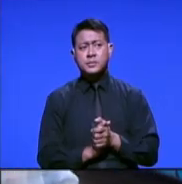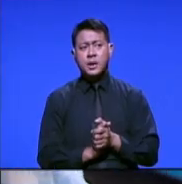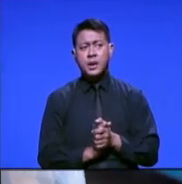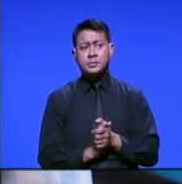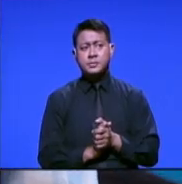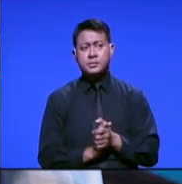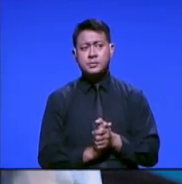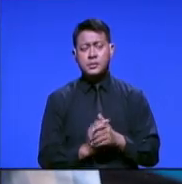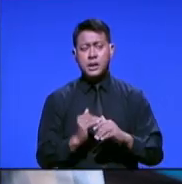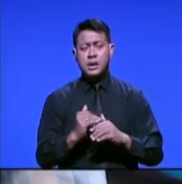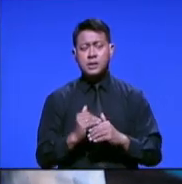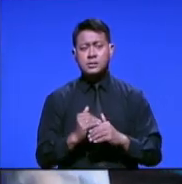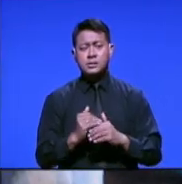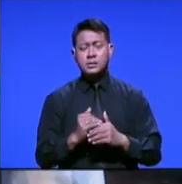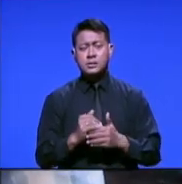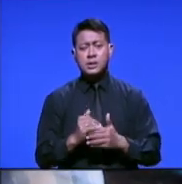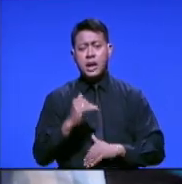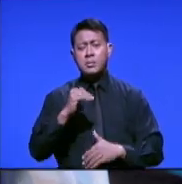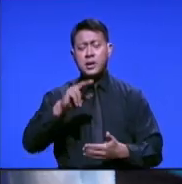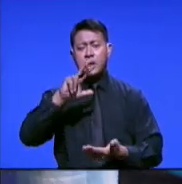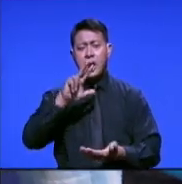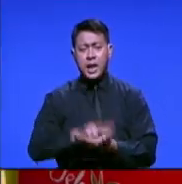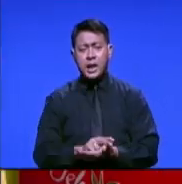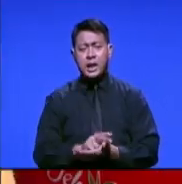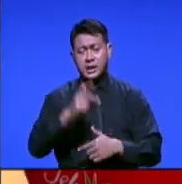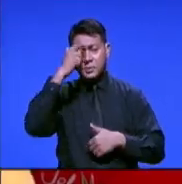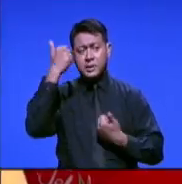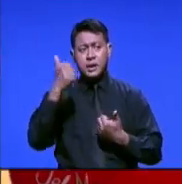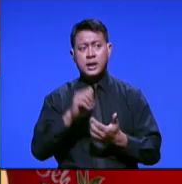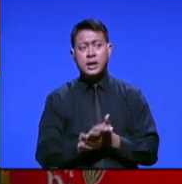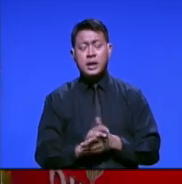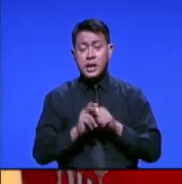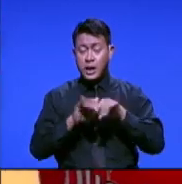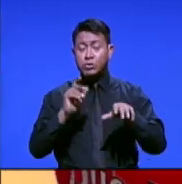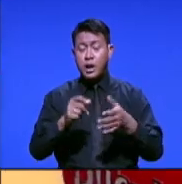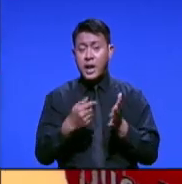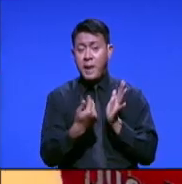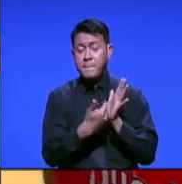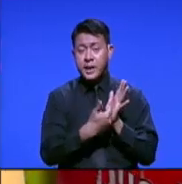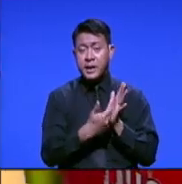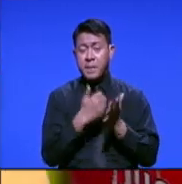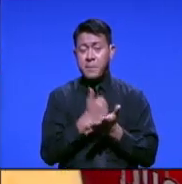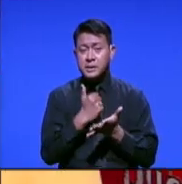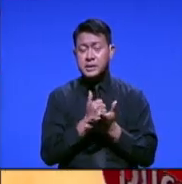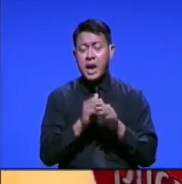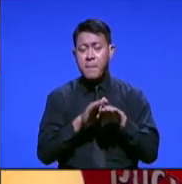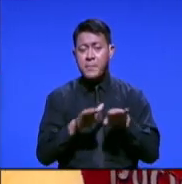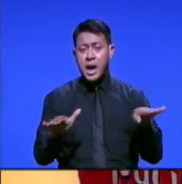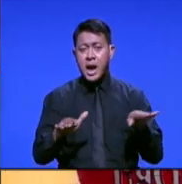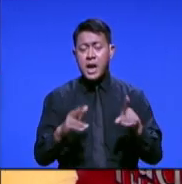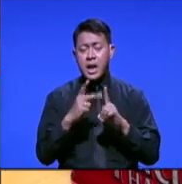lagi, lebih ke legalitas terpercayanya. Diedarkan yang udah ada mereknya gitu, yang udah pasti aman,